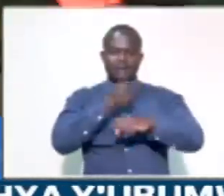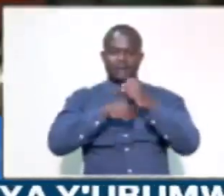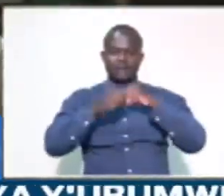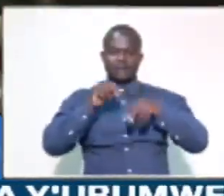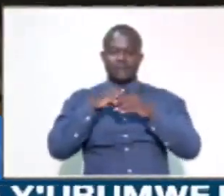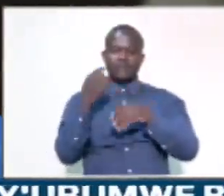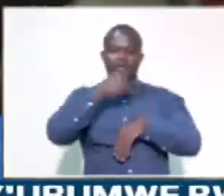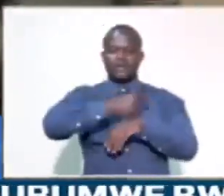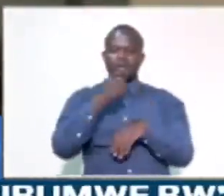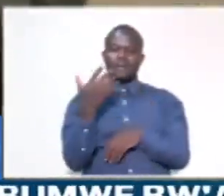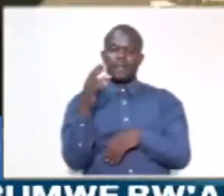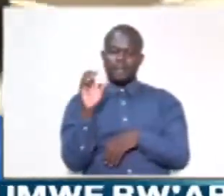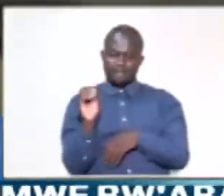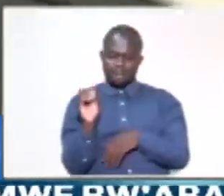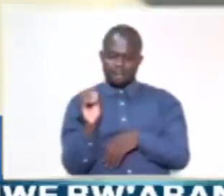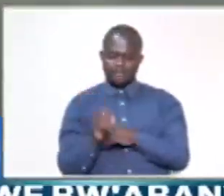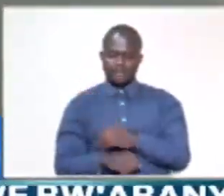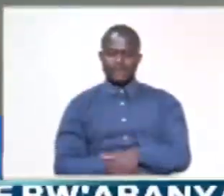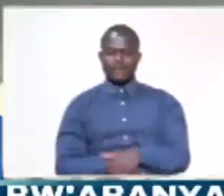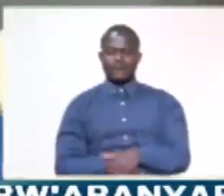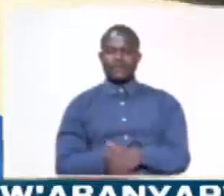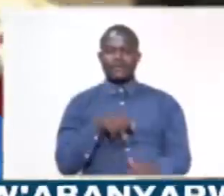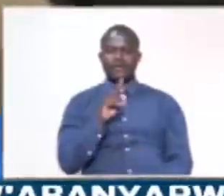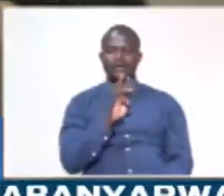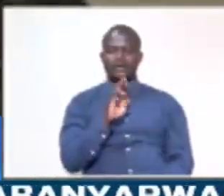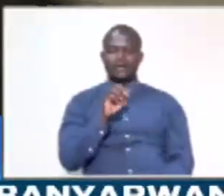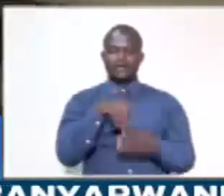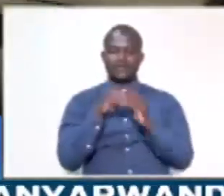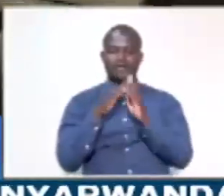cyabaye mu minsi 50. Kwizera Bosco mu mujyi wa Kigali.